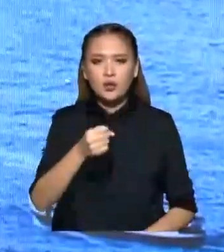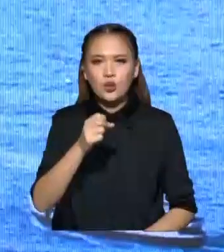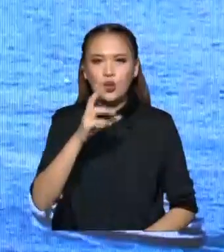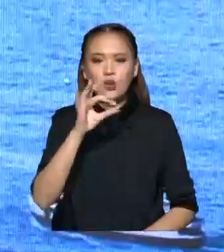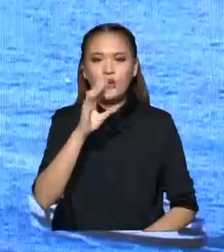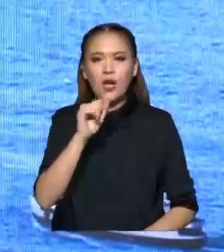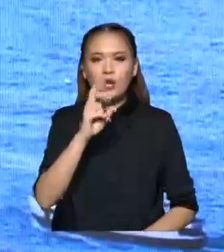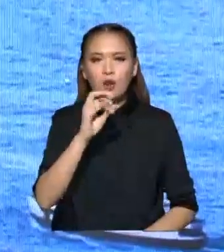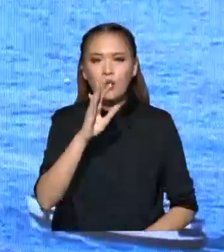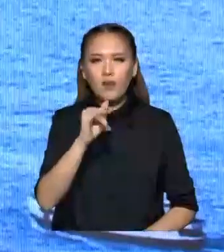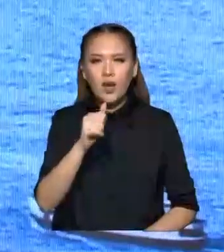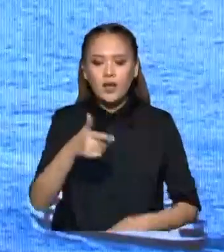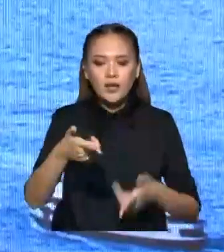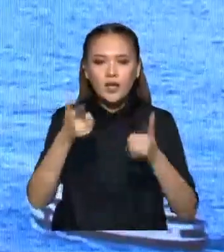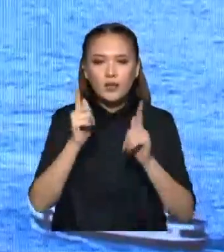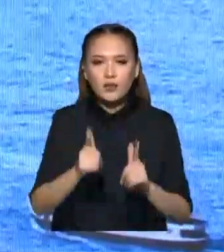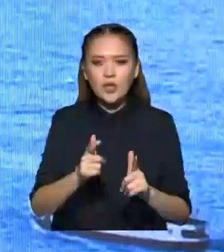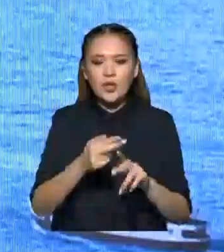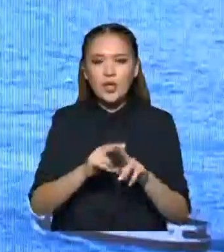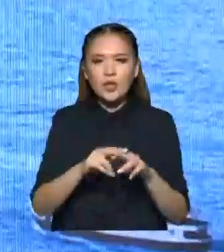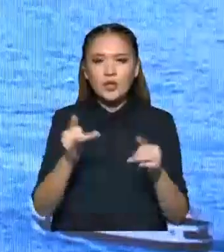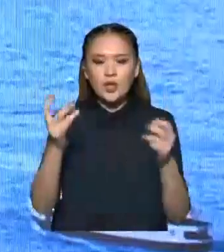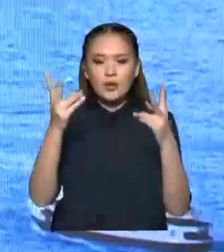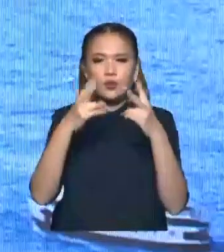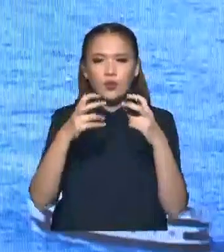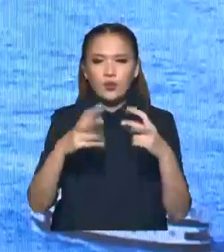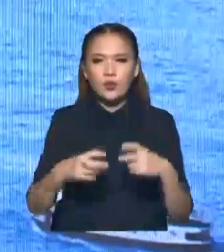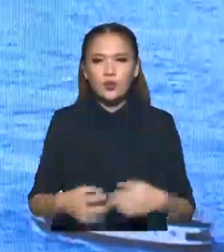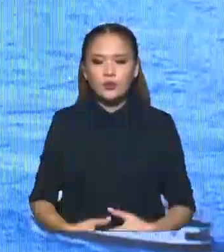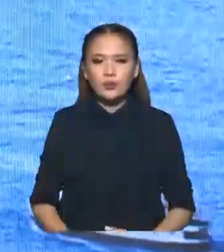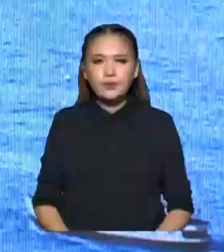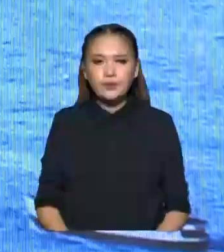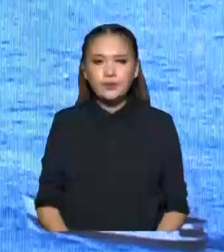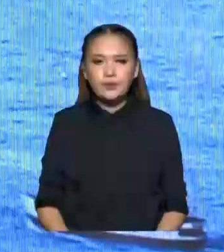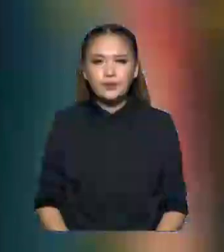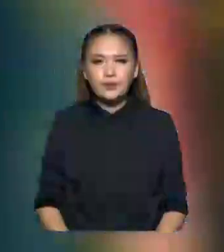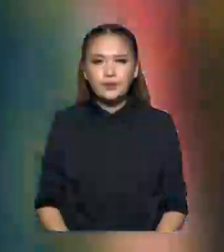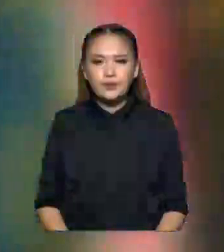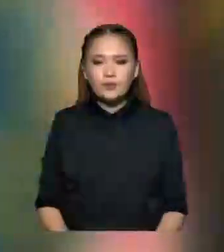Досанова екеуара келісімшарттардың негізгілеріне үңіліп көрді.